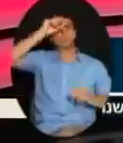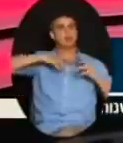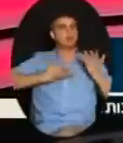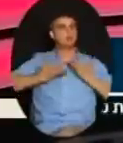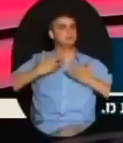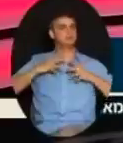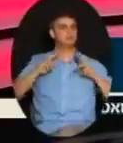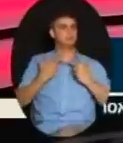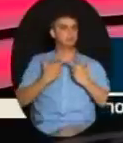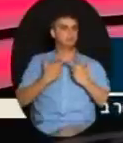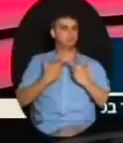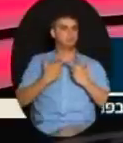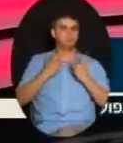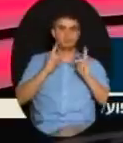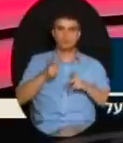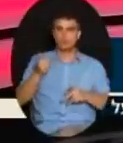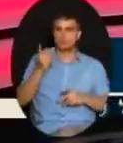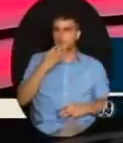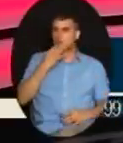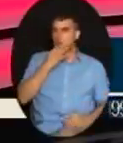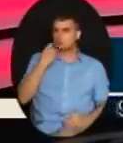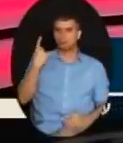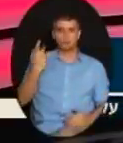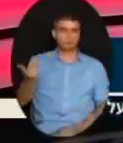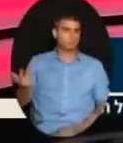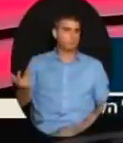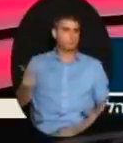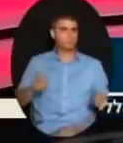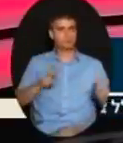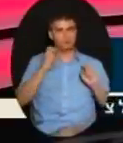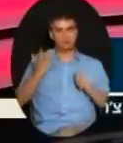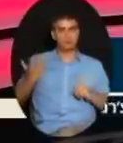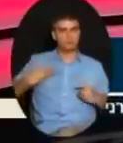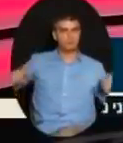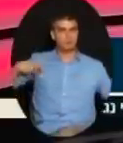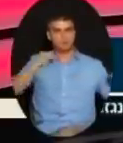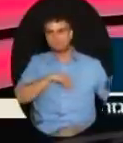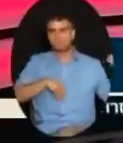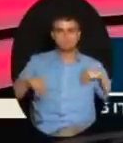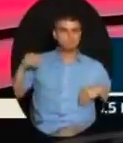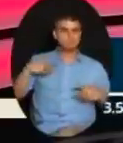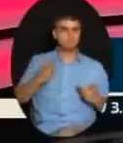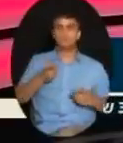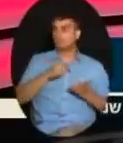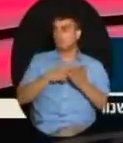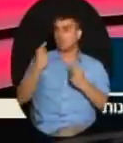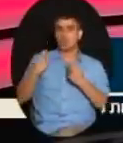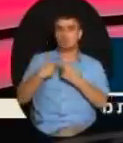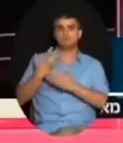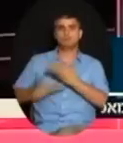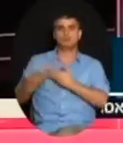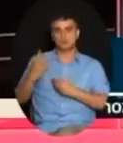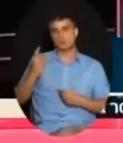הציבורית והפוליטית, יכול היה להרשות לעצמו, לקחת, לקבל, להעביר, להיות... בין היתר, כי היו הרבה משתפי